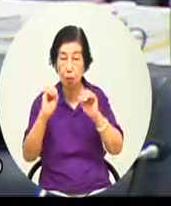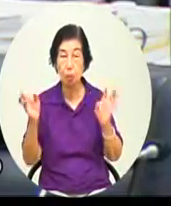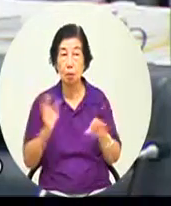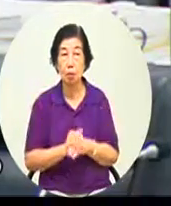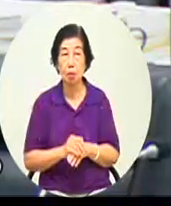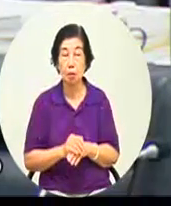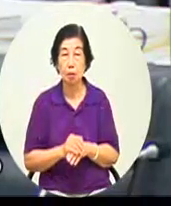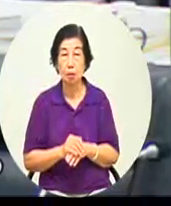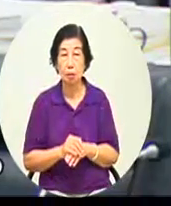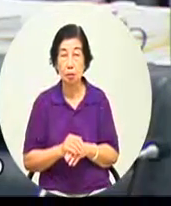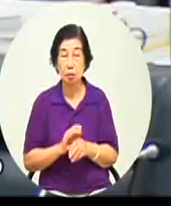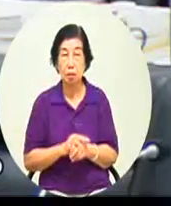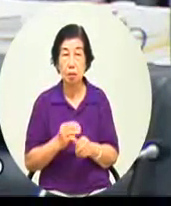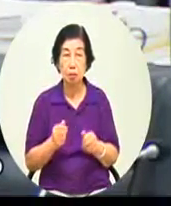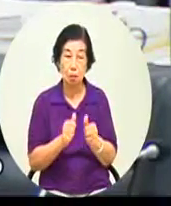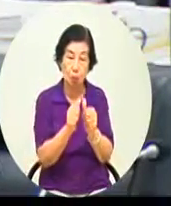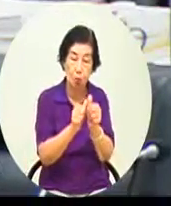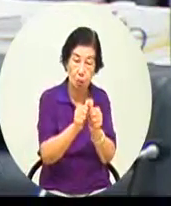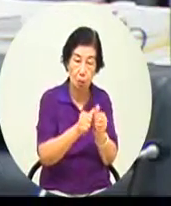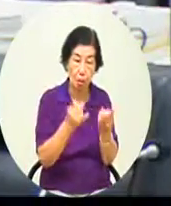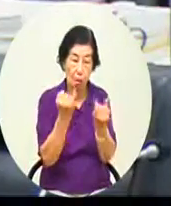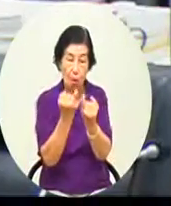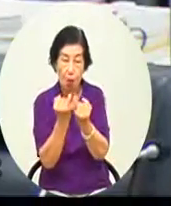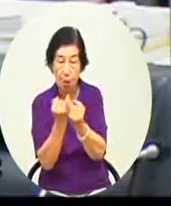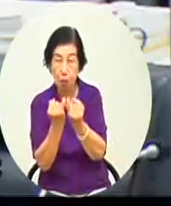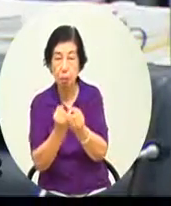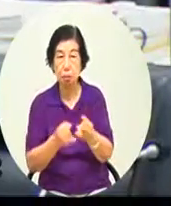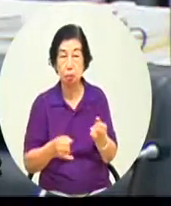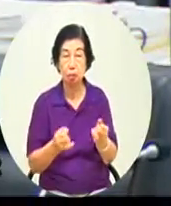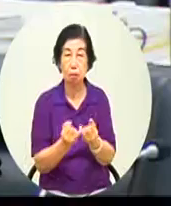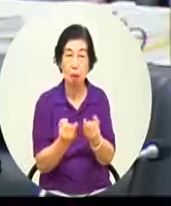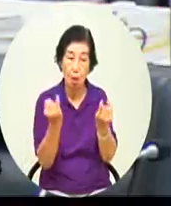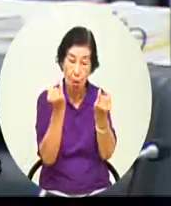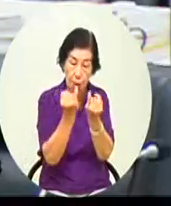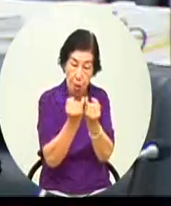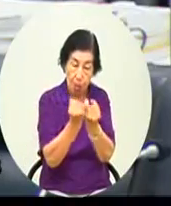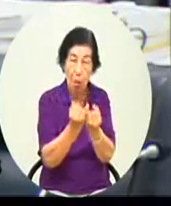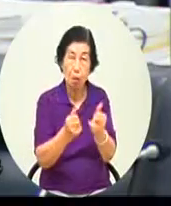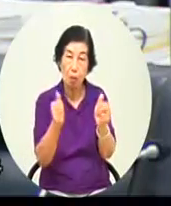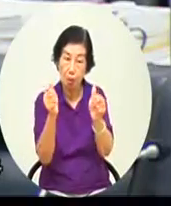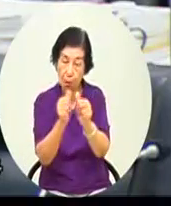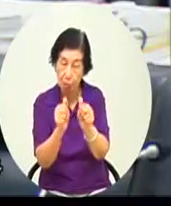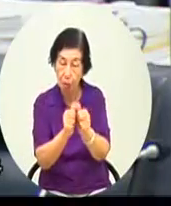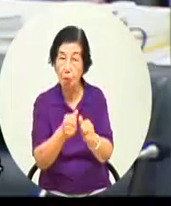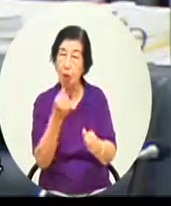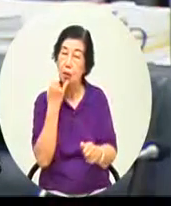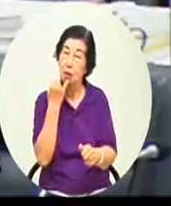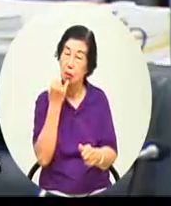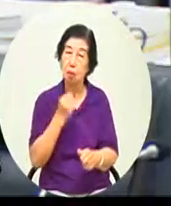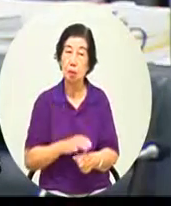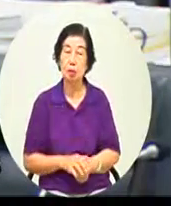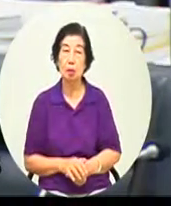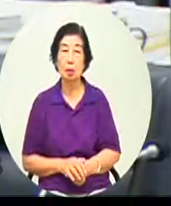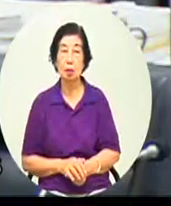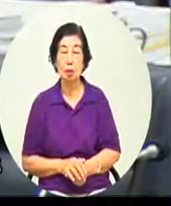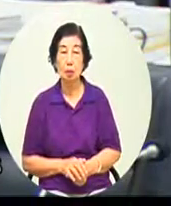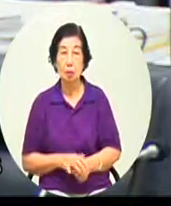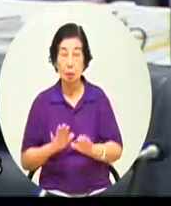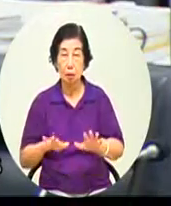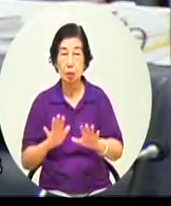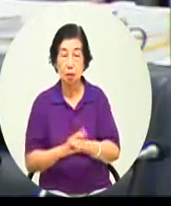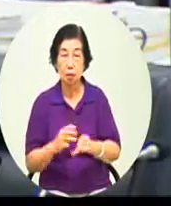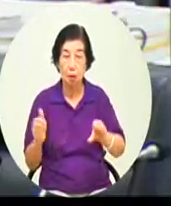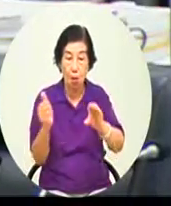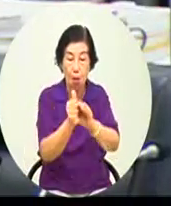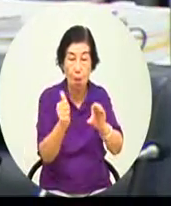的婚姻哦，未来搞不好会修法通过，同志是可以结婚的。所以今天上车的